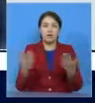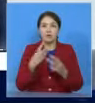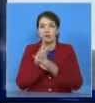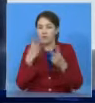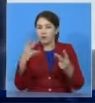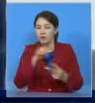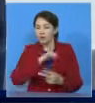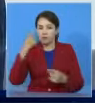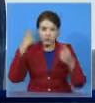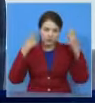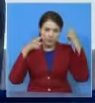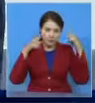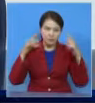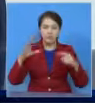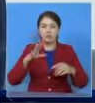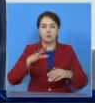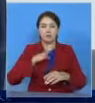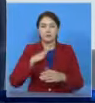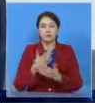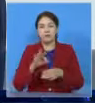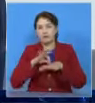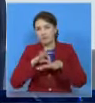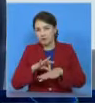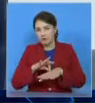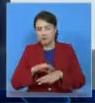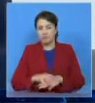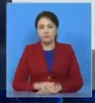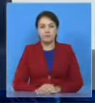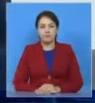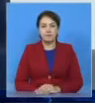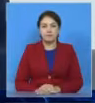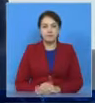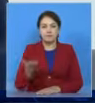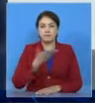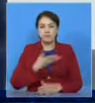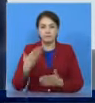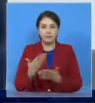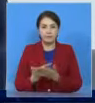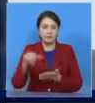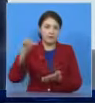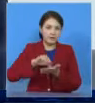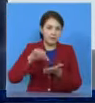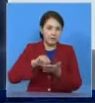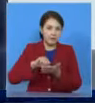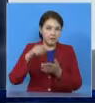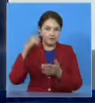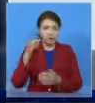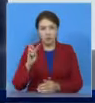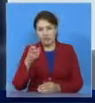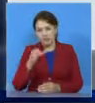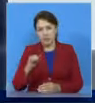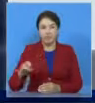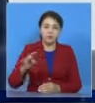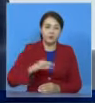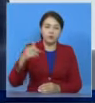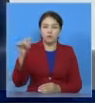соны өзінің шығармашылығымен жеткізу. Енді біздің қатысушыларымыз Ойыл ауданынан, Болтқауды